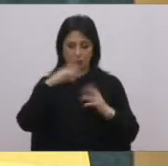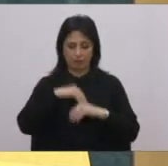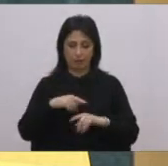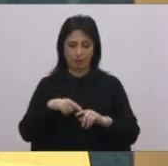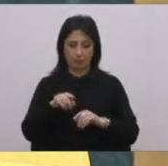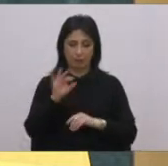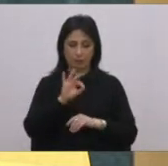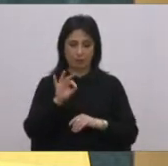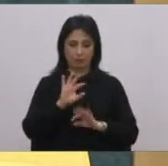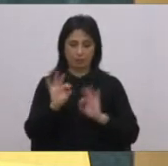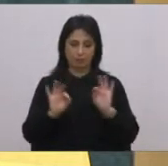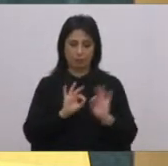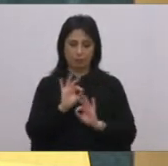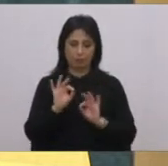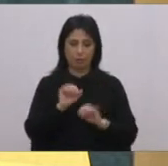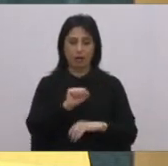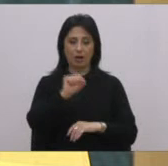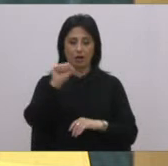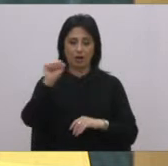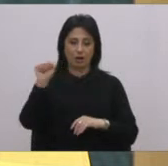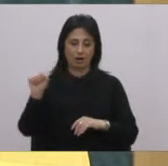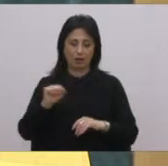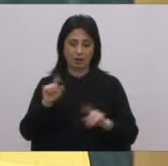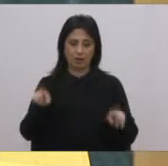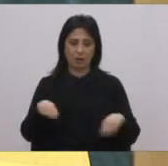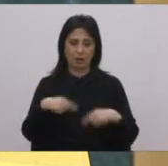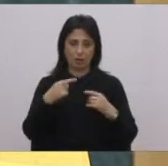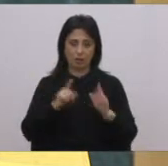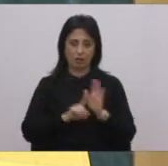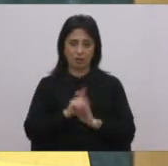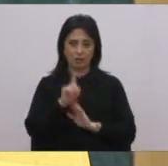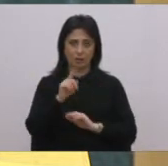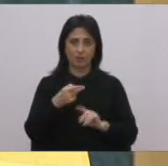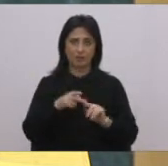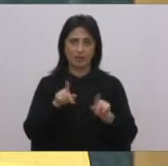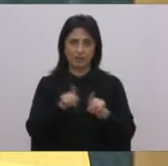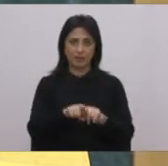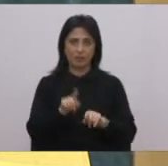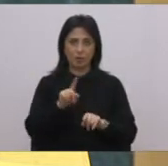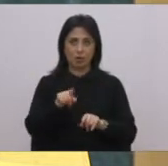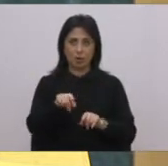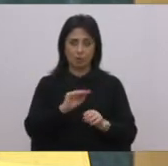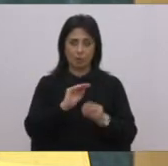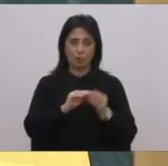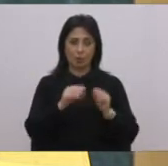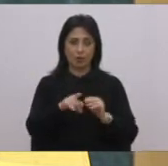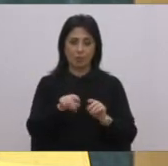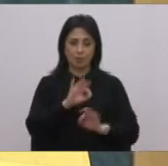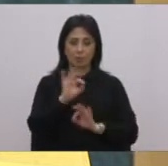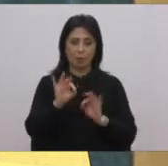მოახერხებთ აღნიშნული პროექტის განხორციელების დაწყებას, იმ დაგვარად რომ აღნიშნული პრობლემა ამ პროექტის დასრულების შედეგად